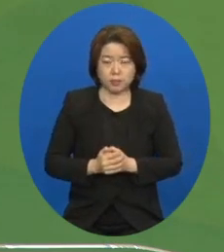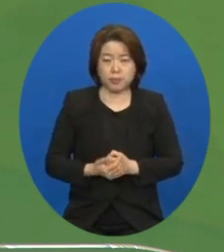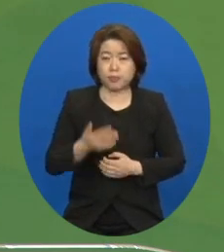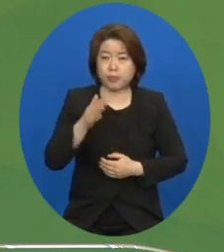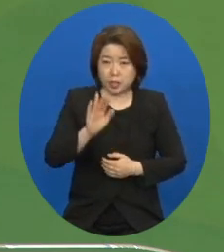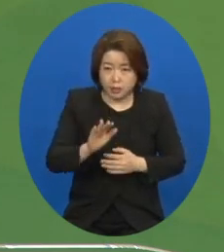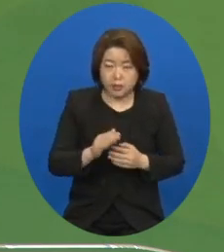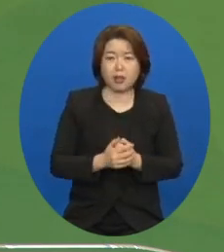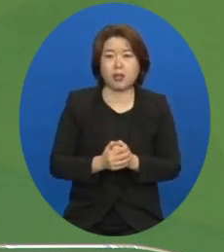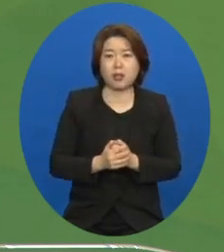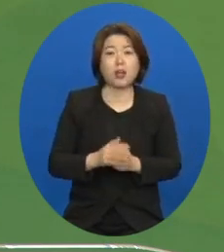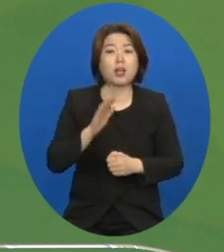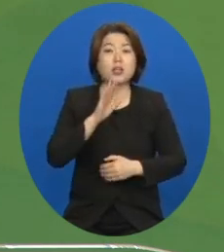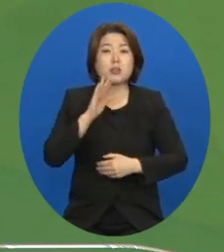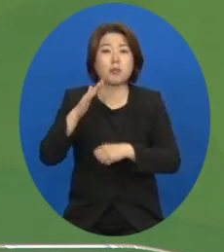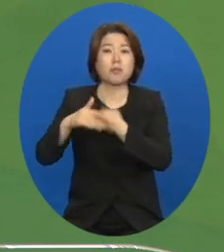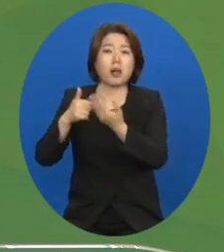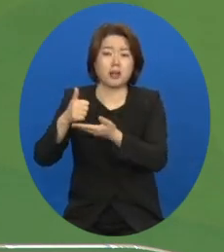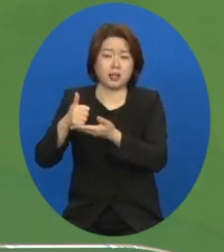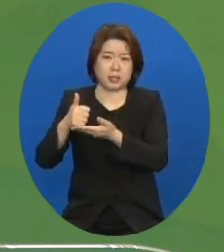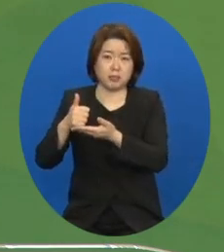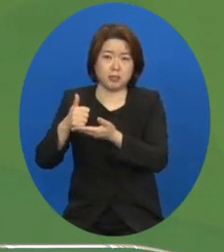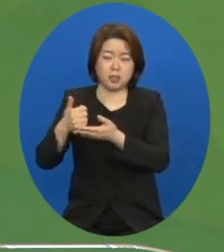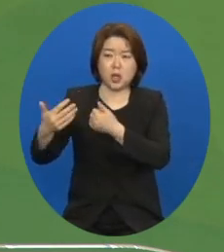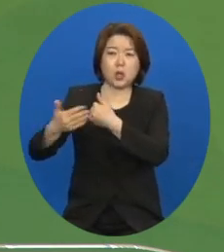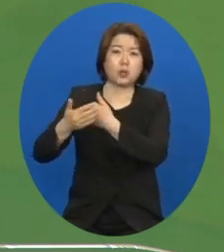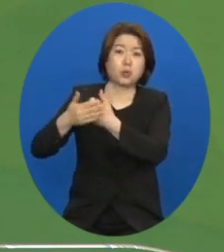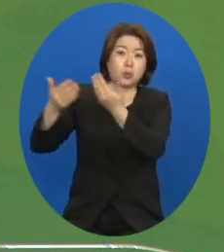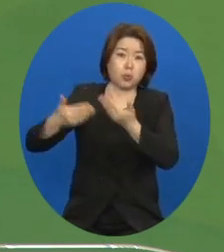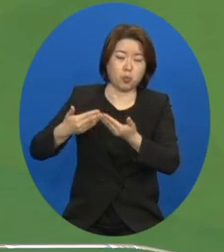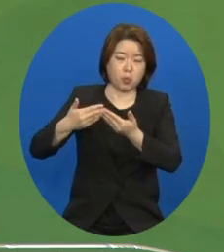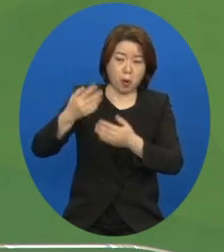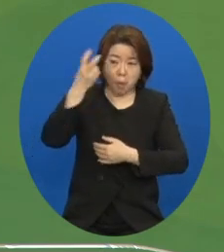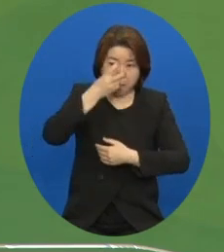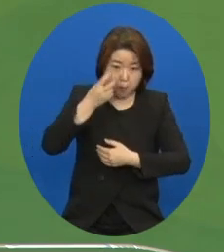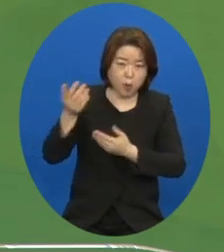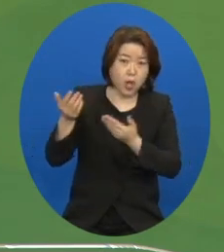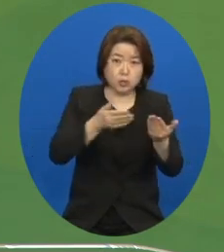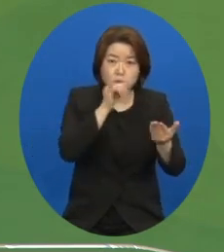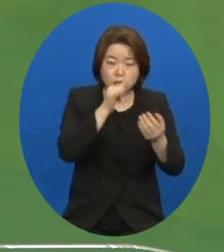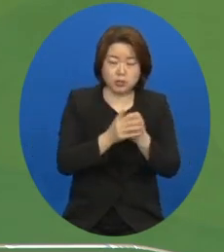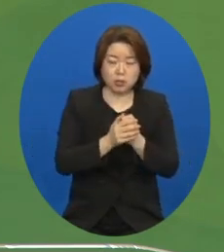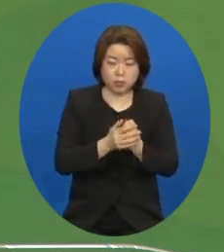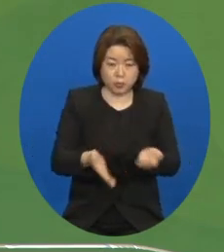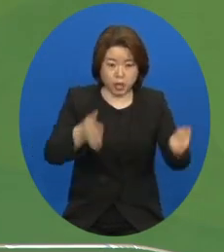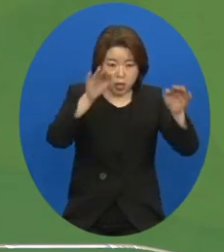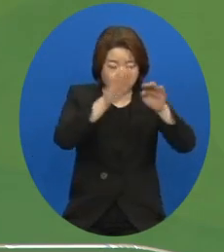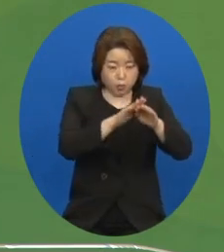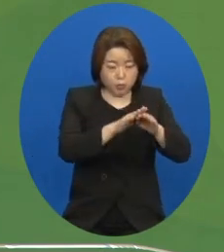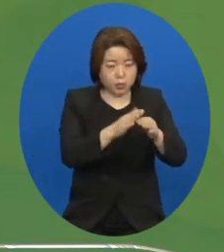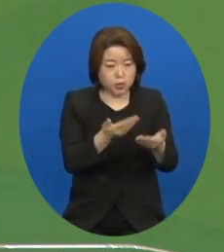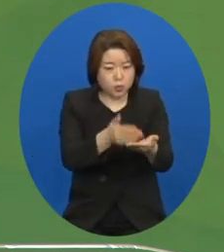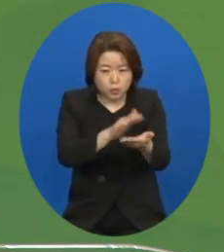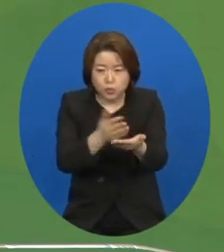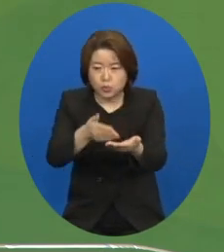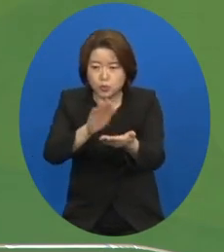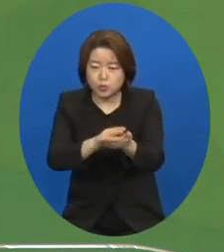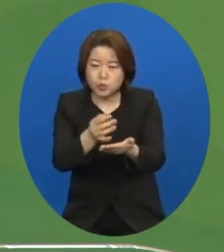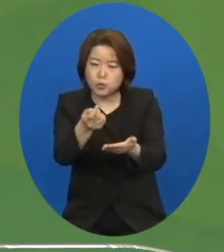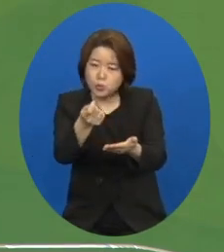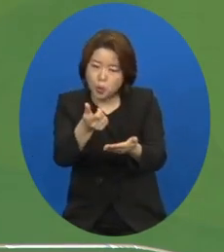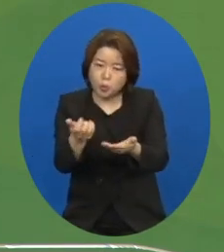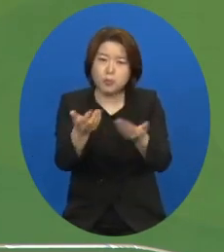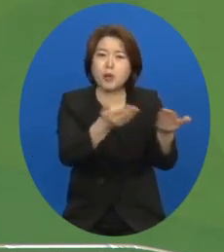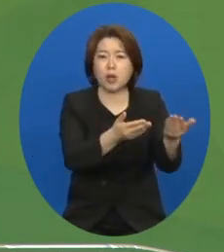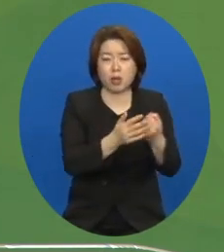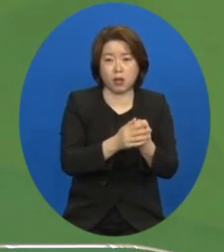그런데 정말 하나님이 도와주신 거예요. 그저 건물 수리나 조금 해드려도 되고